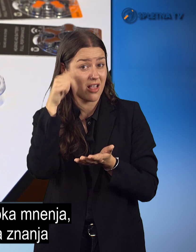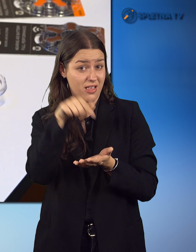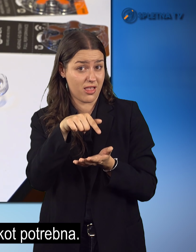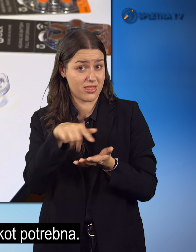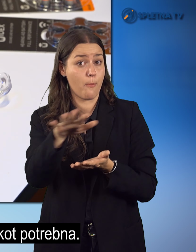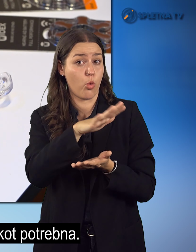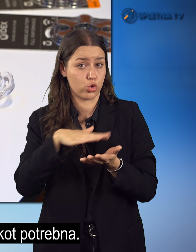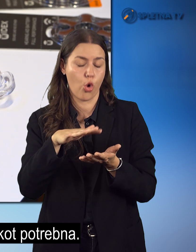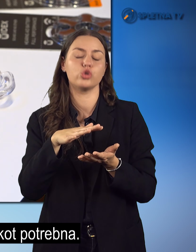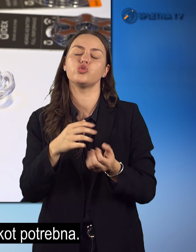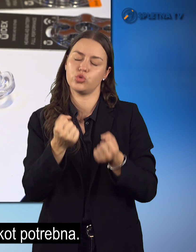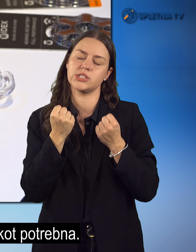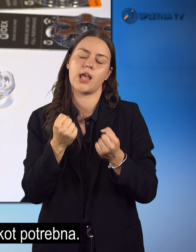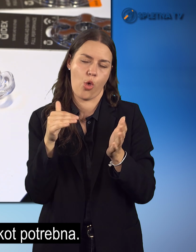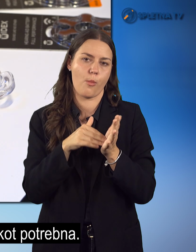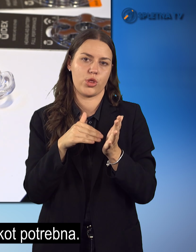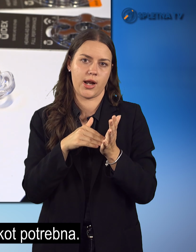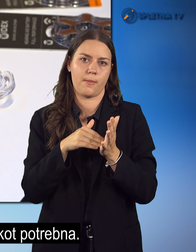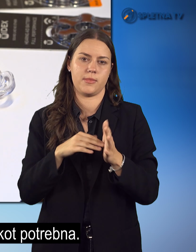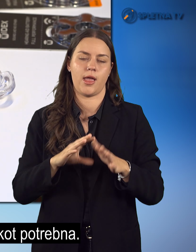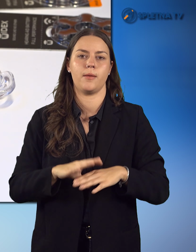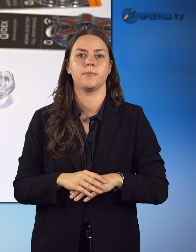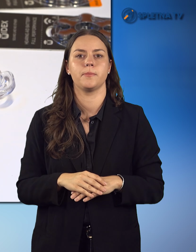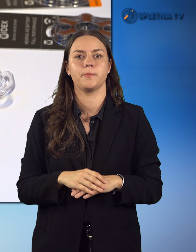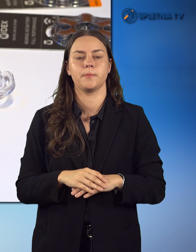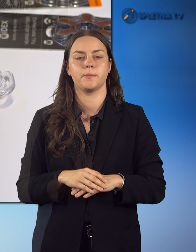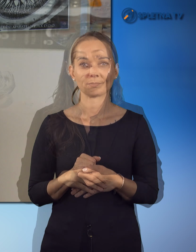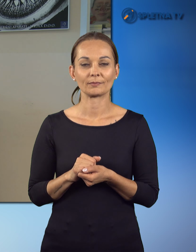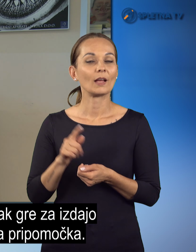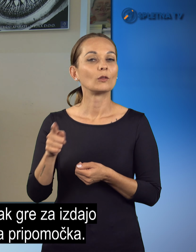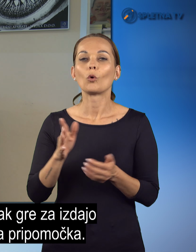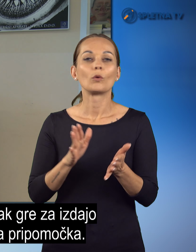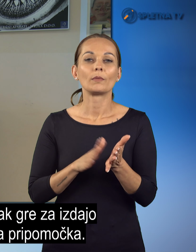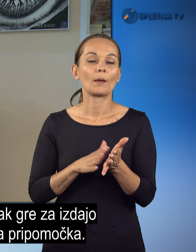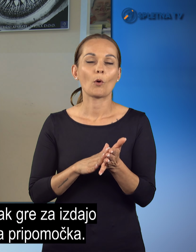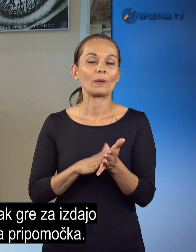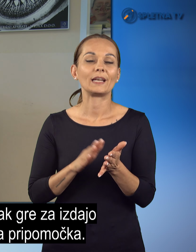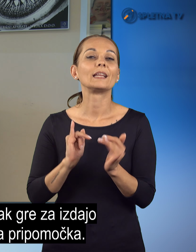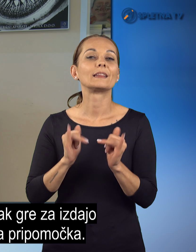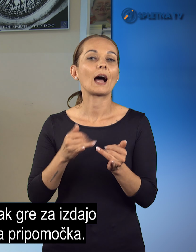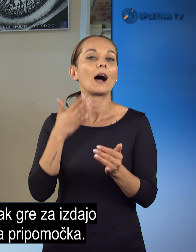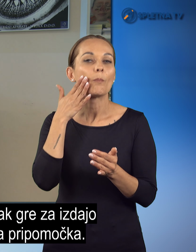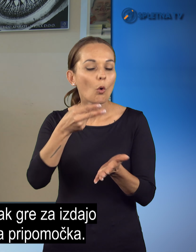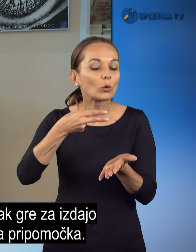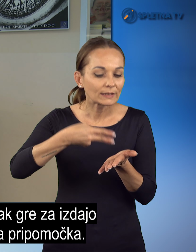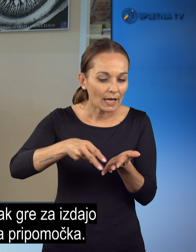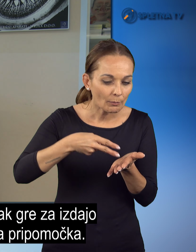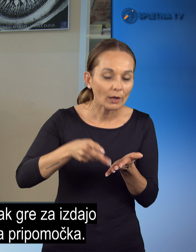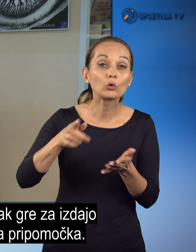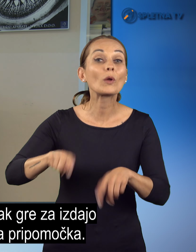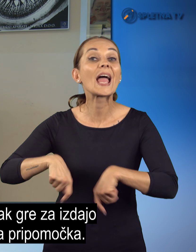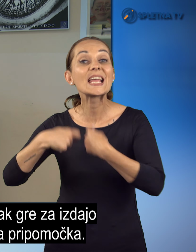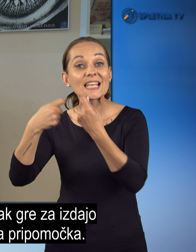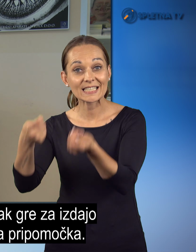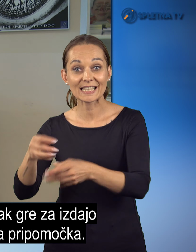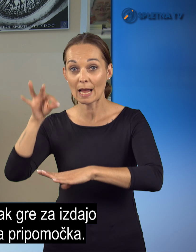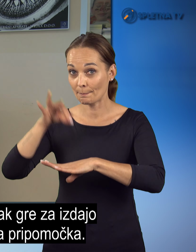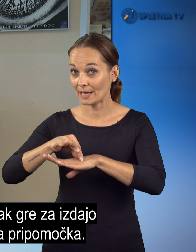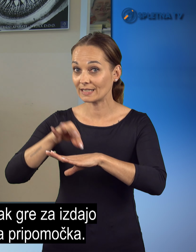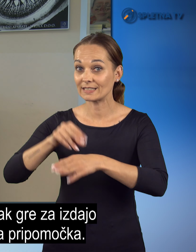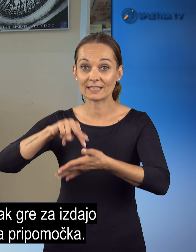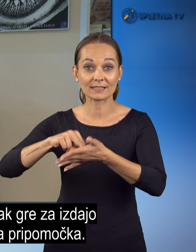kot potrebna. Ne gre za prodajo, ampak da gre za